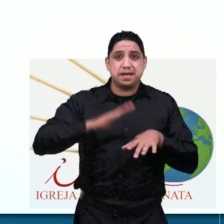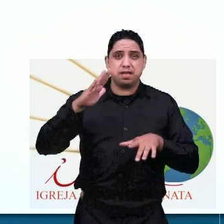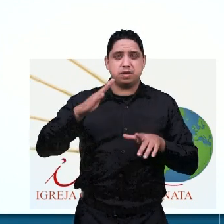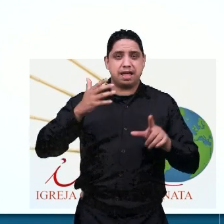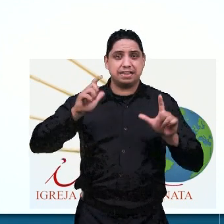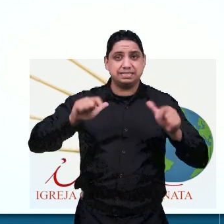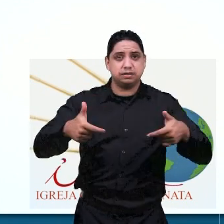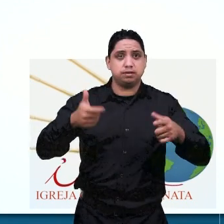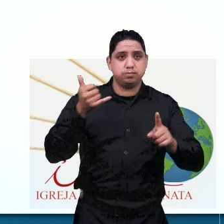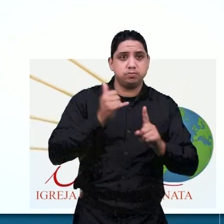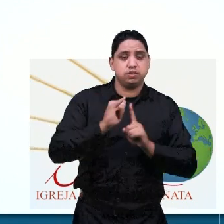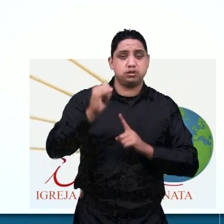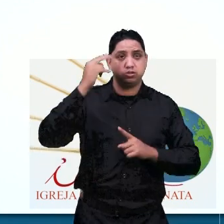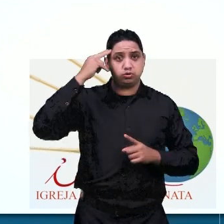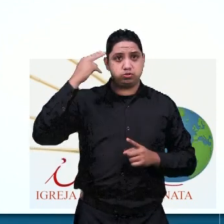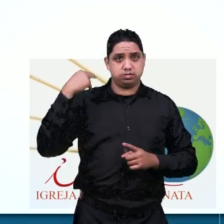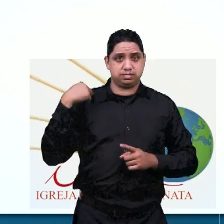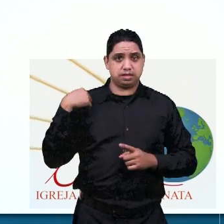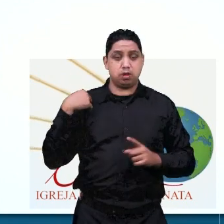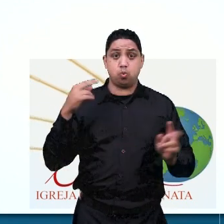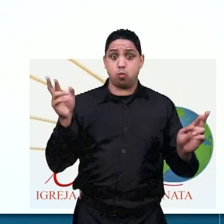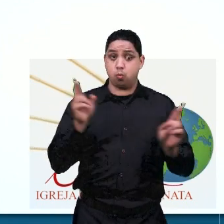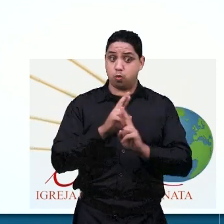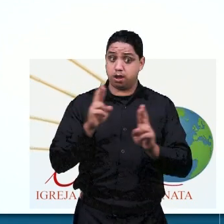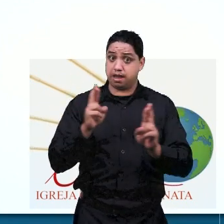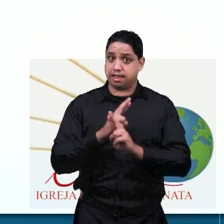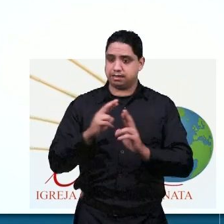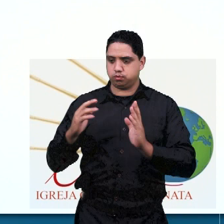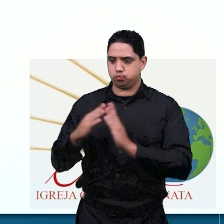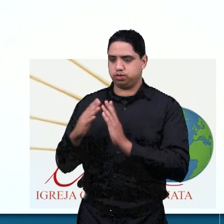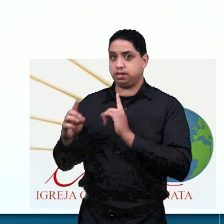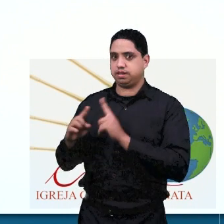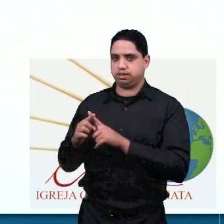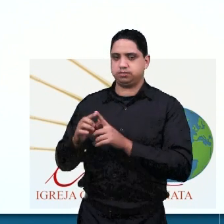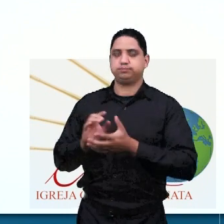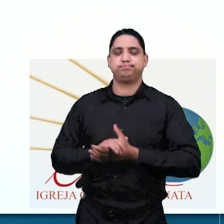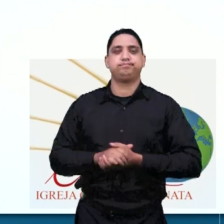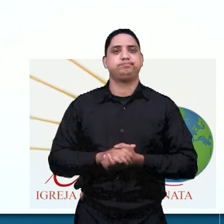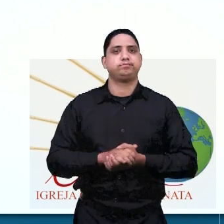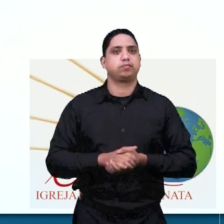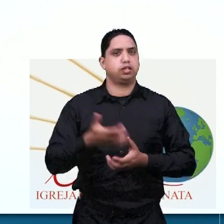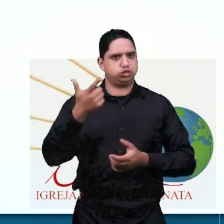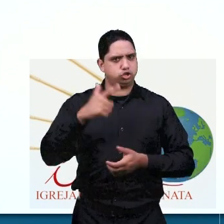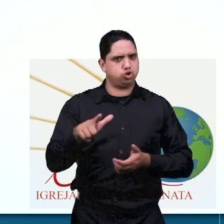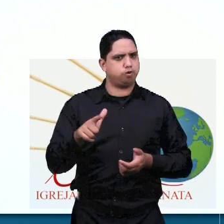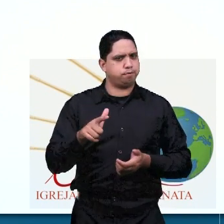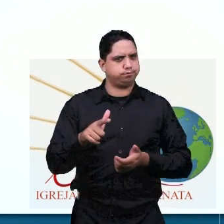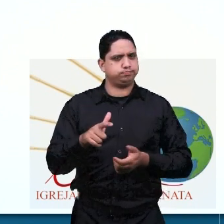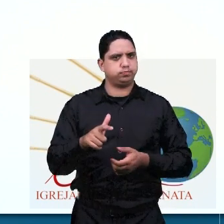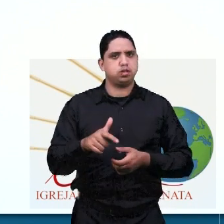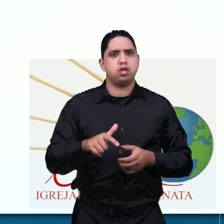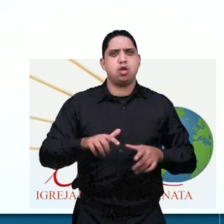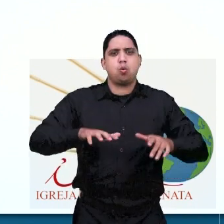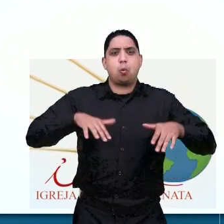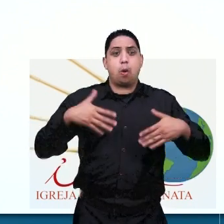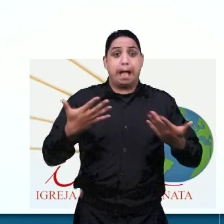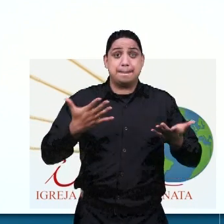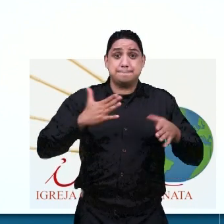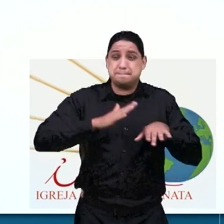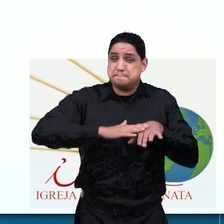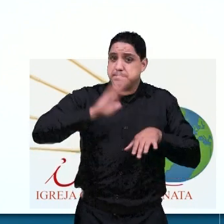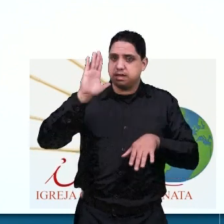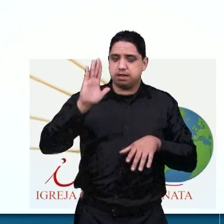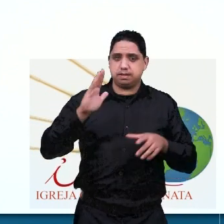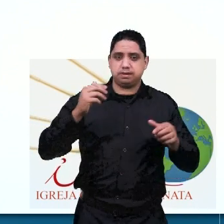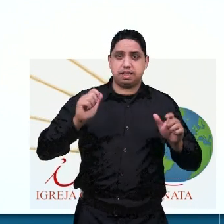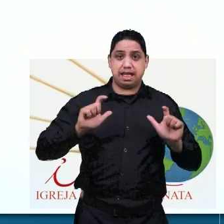dans sa vie par rapport à l'Église? Je vais reprendre. Quelle a été la plus